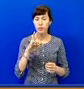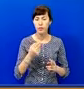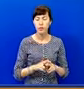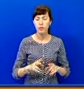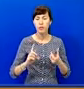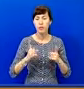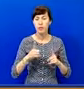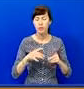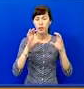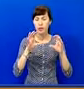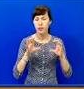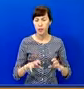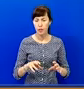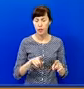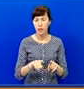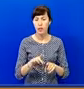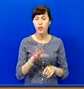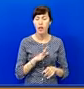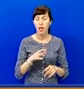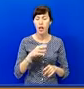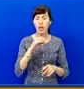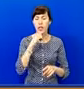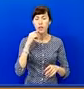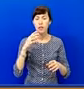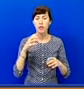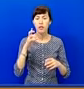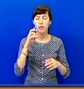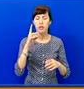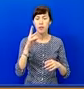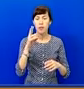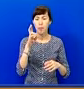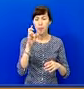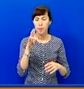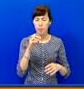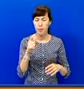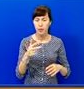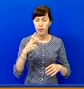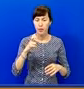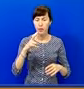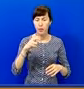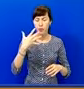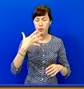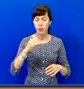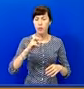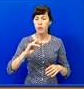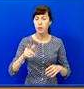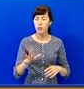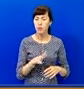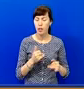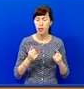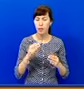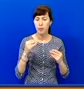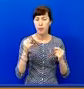өзгеріс заңдылық екенін жеткізді. Ресейдегі қара алтын бағасы теңгеге шаққанда 200-250 теңге. Ал біздегі